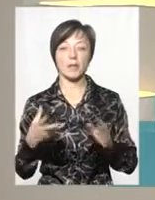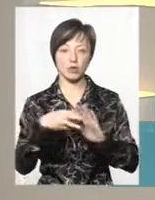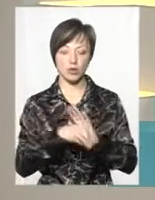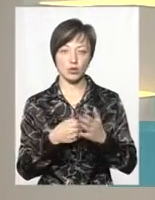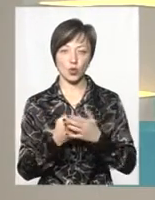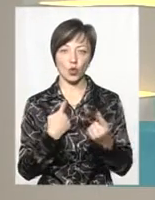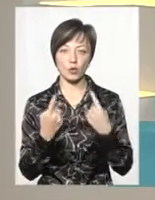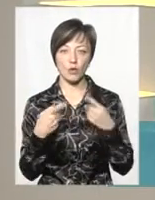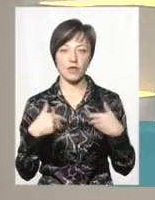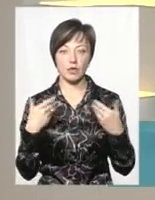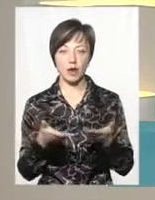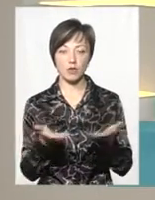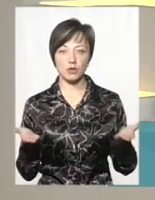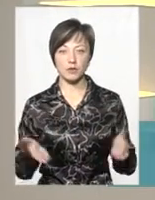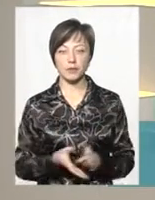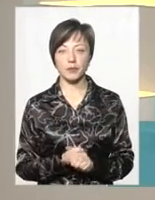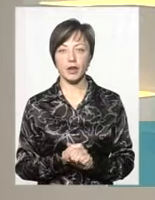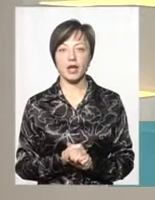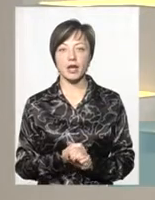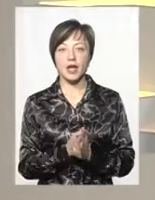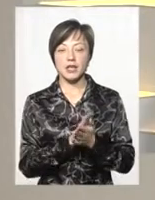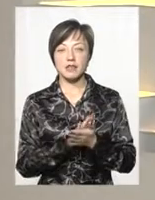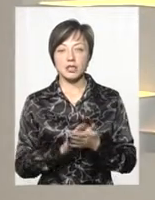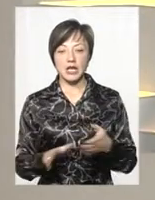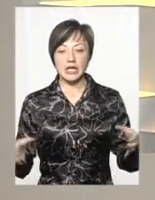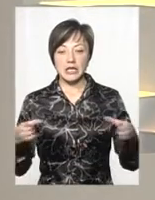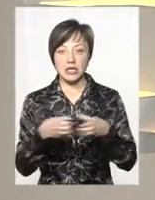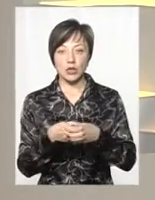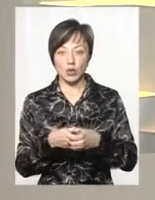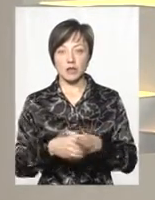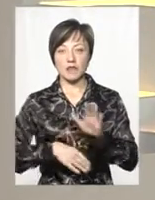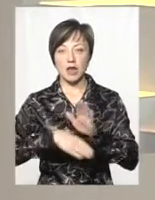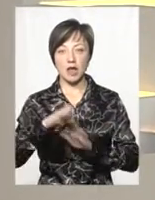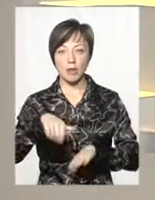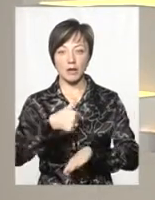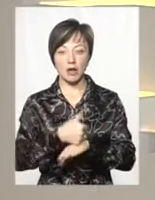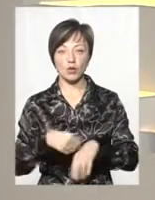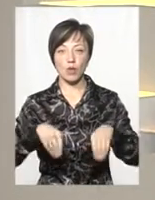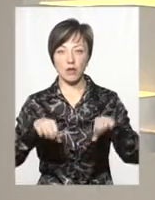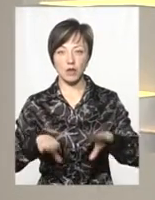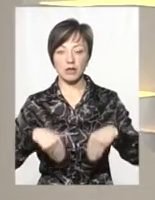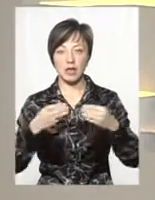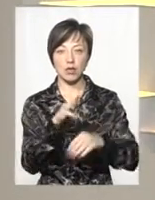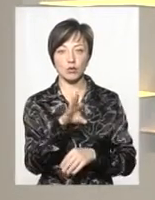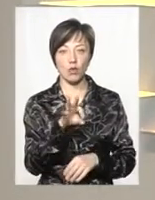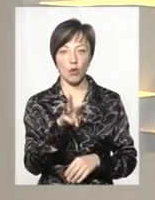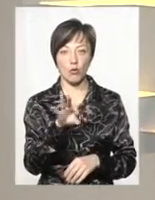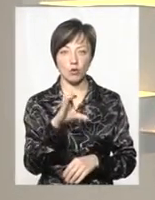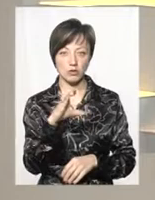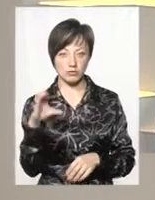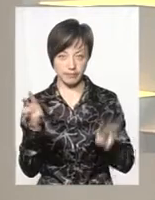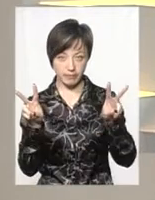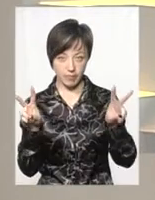розмови. Вітаємо усіх. Священний синод Вселенського патріархату ухвалив надання Томосу Україні з